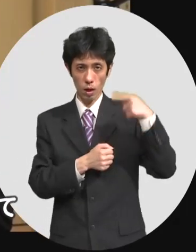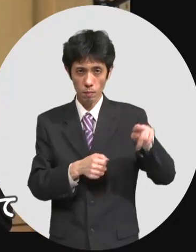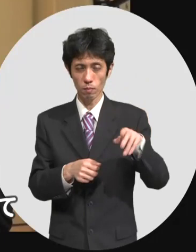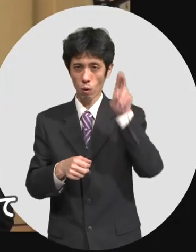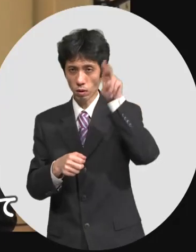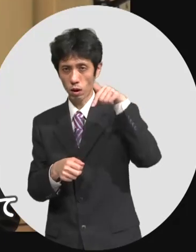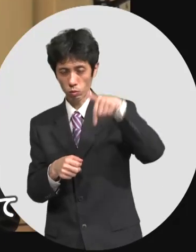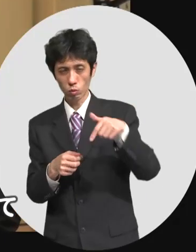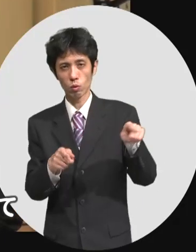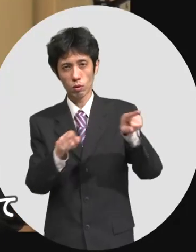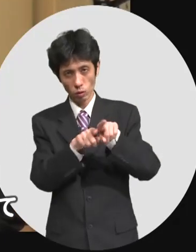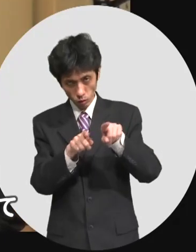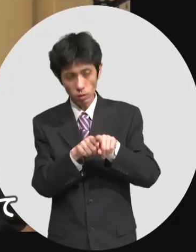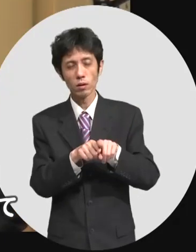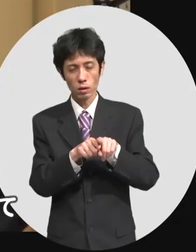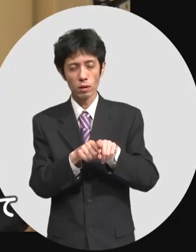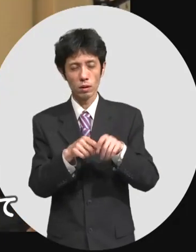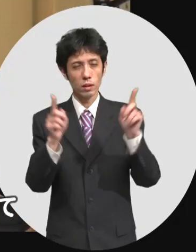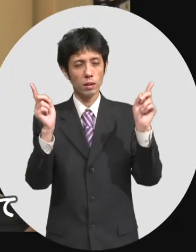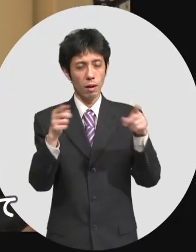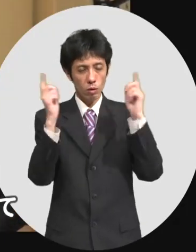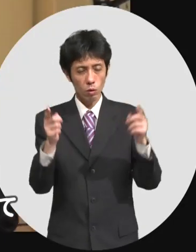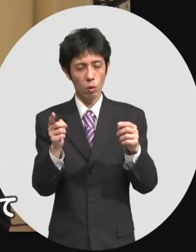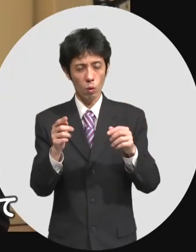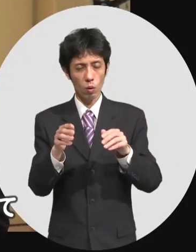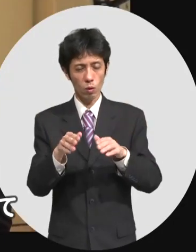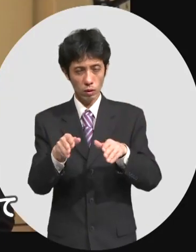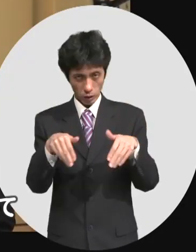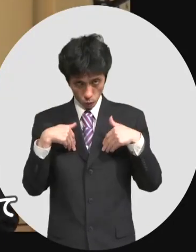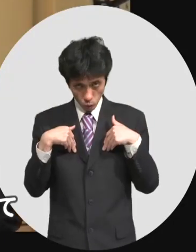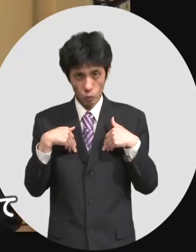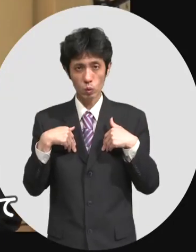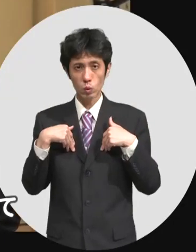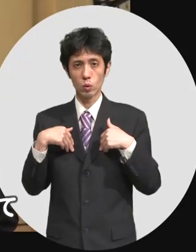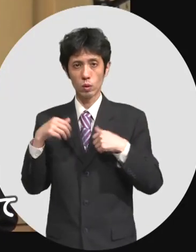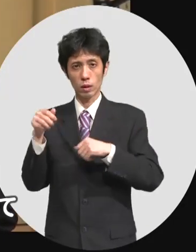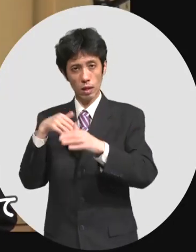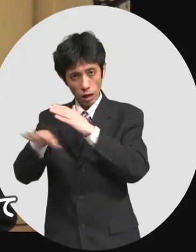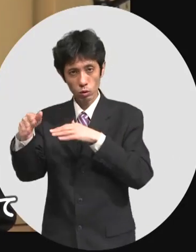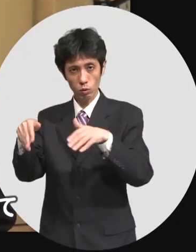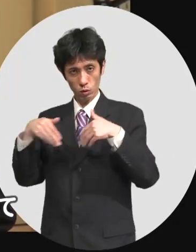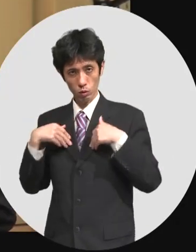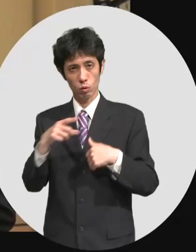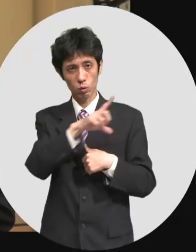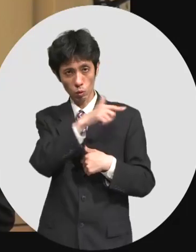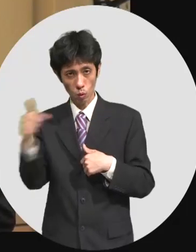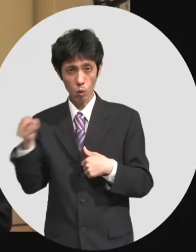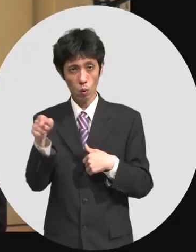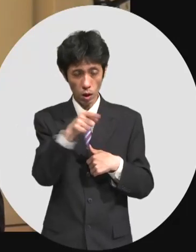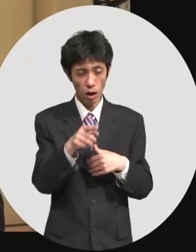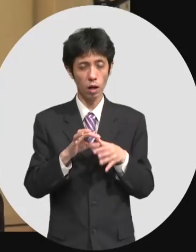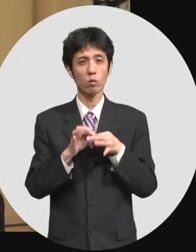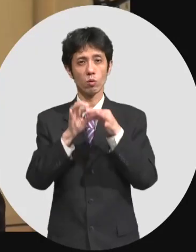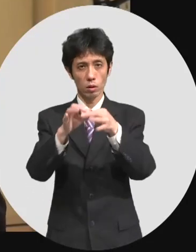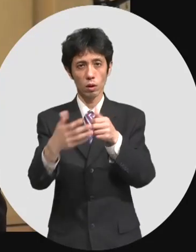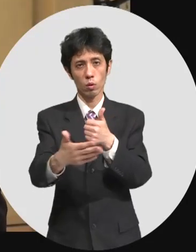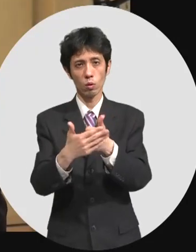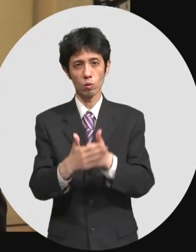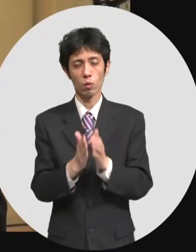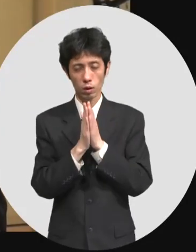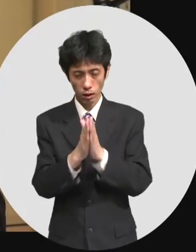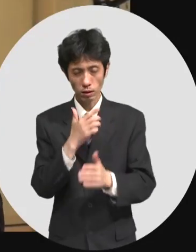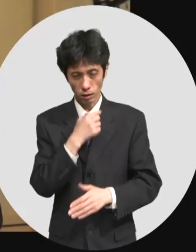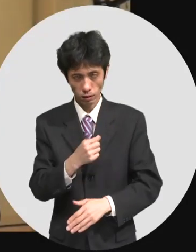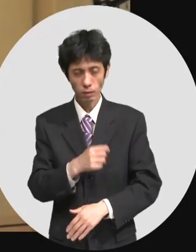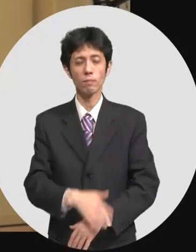外出自粛の要請なり、イベントの開催の自粛と行動につきましては、引き続きのご協力をよろしくお願いしたいと